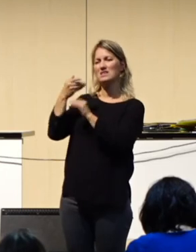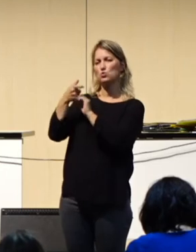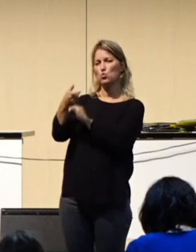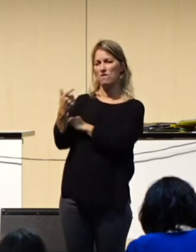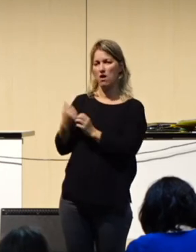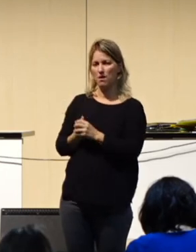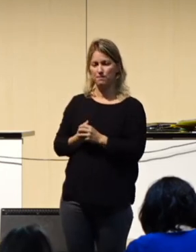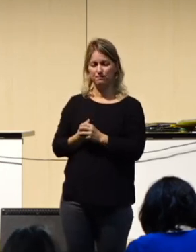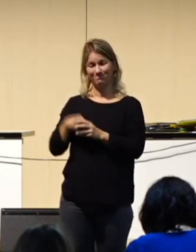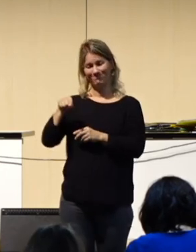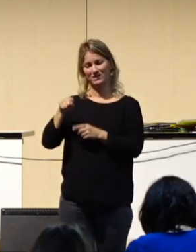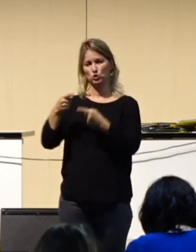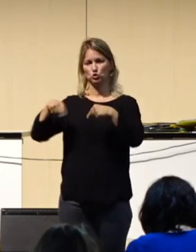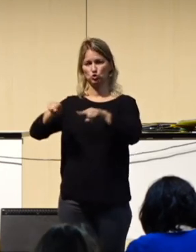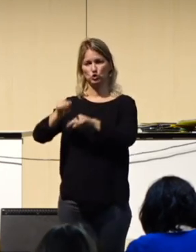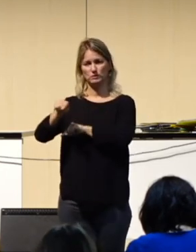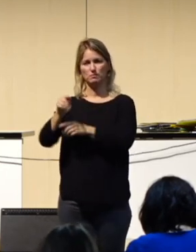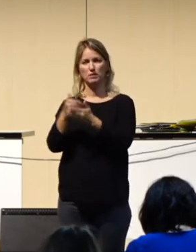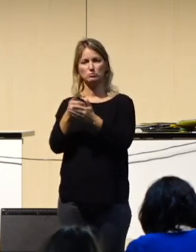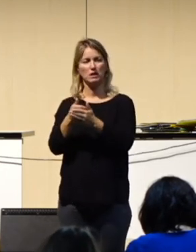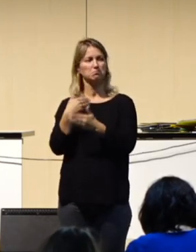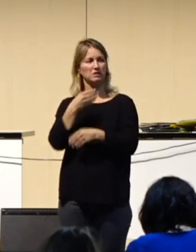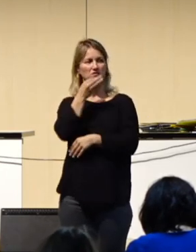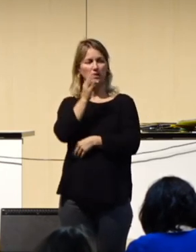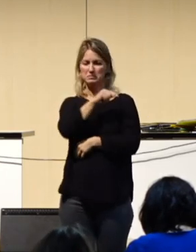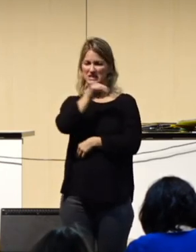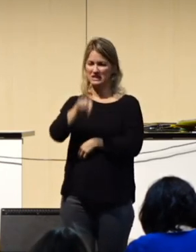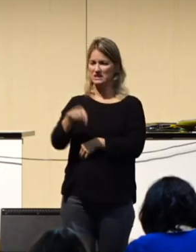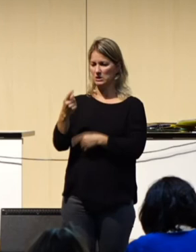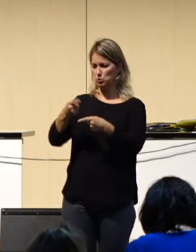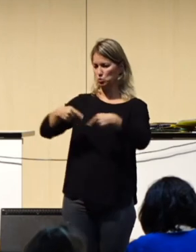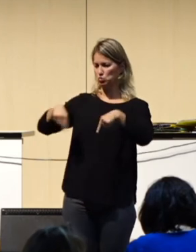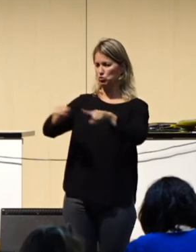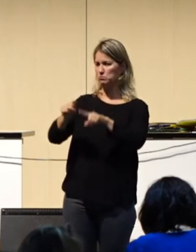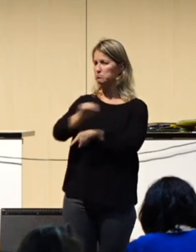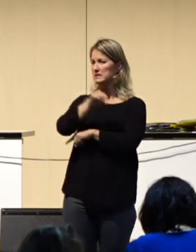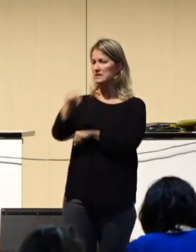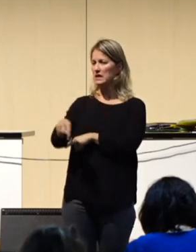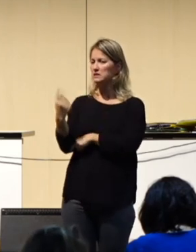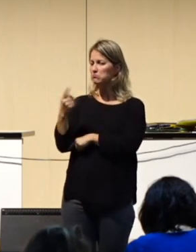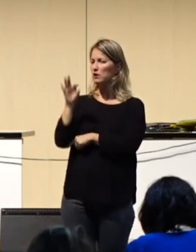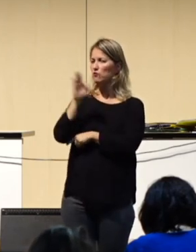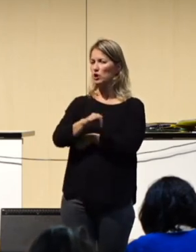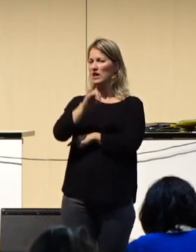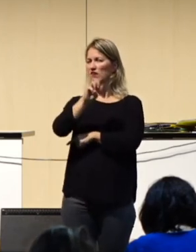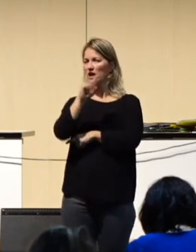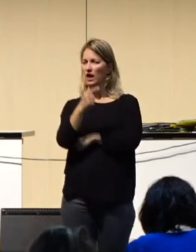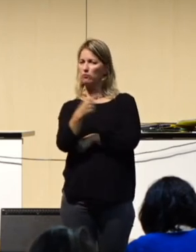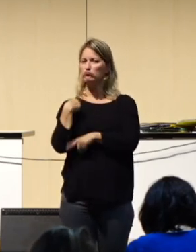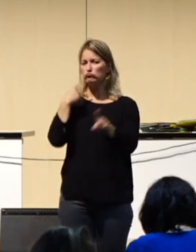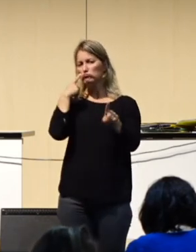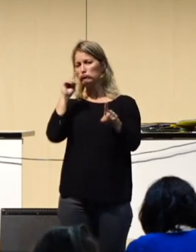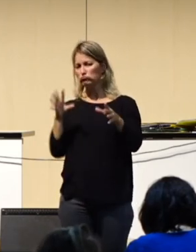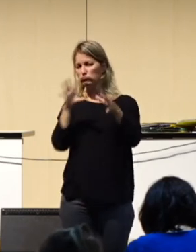der folgenden 2 Fragen. Warum wurde das genannte Grundstück bislang nicht für die WED in Betracht gezogen, beziehungsweise soll